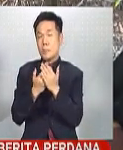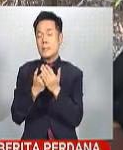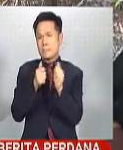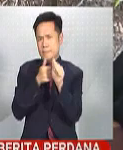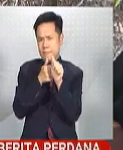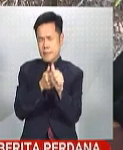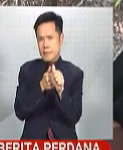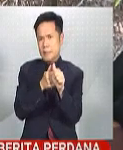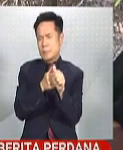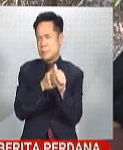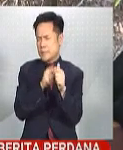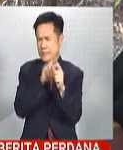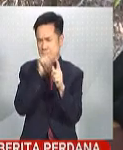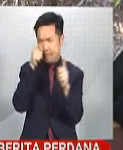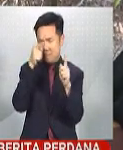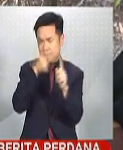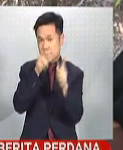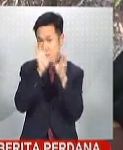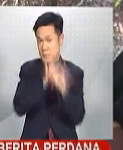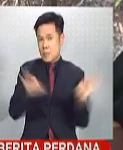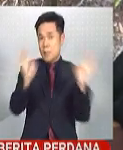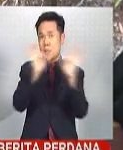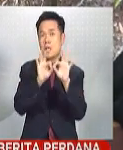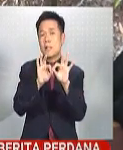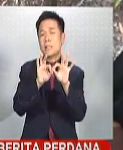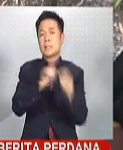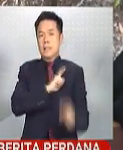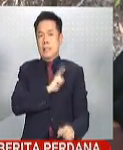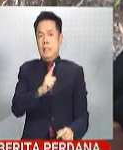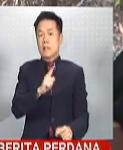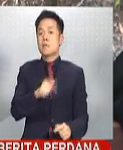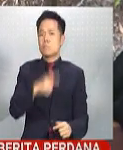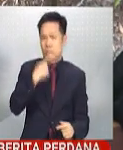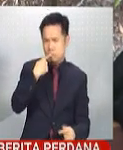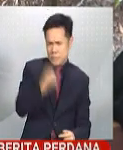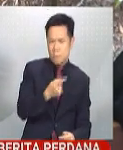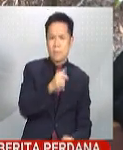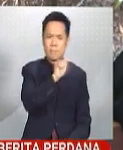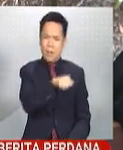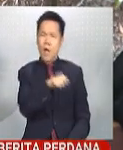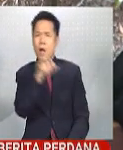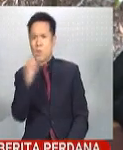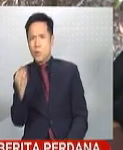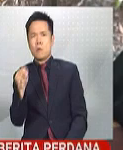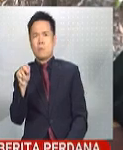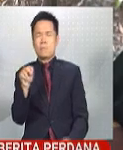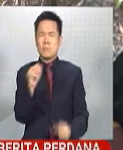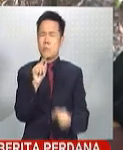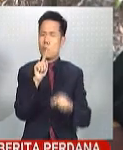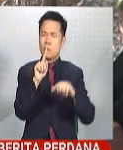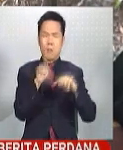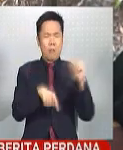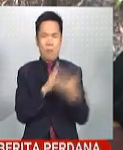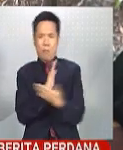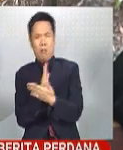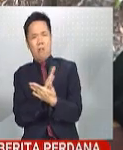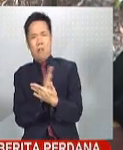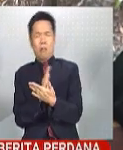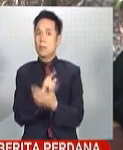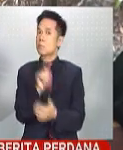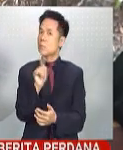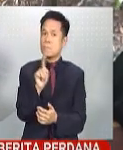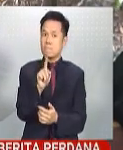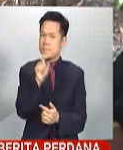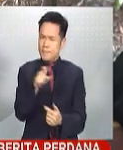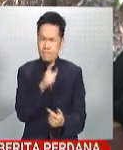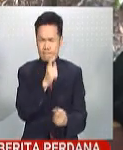Dari sudut agama. Kalau benda orang kata boleh, boleh. Kalau benda orang kata tak boleh, tak boleh. Mana tak boleh duk main, mana pakai culok gitu. Orang